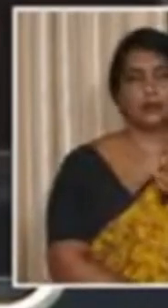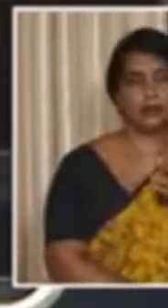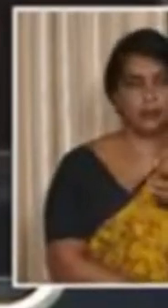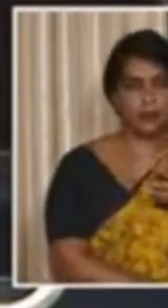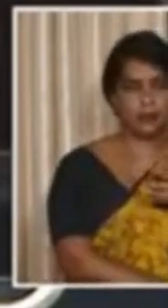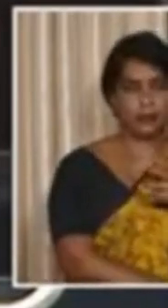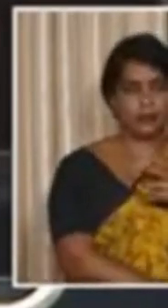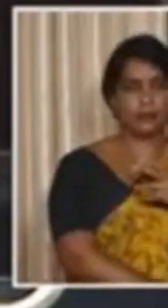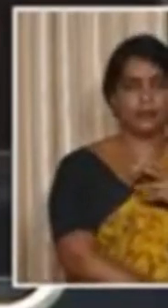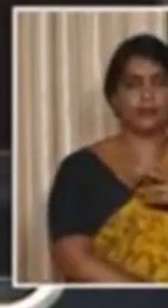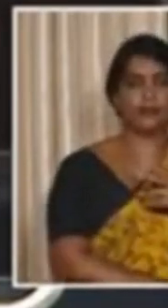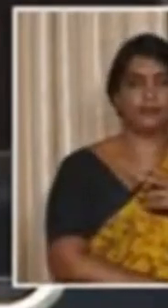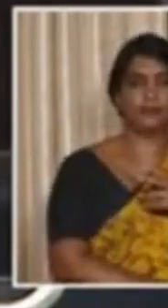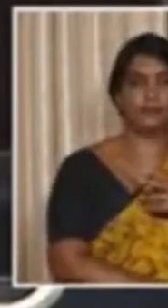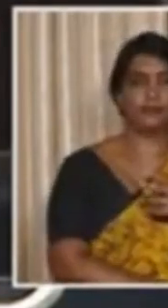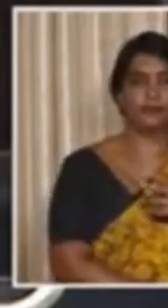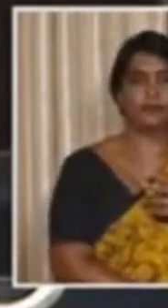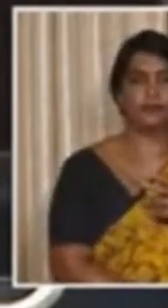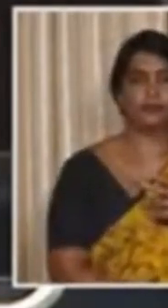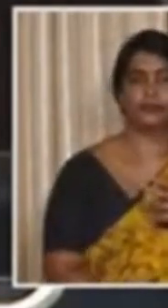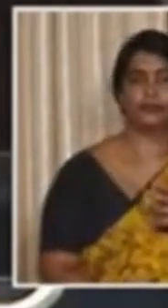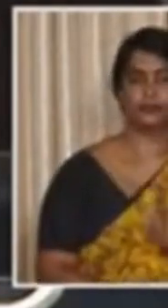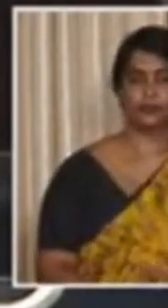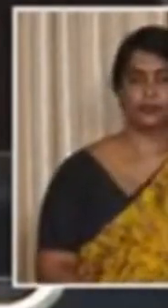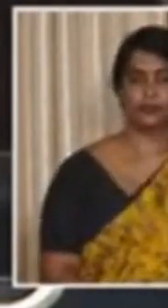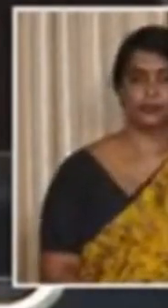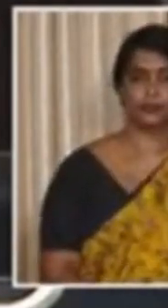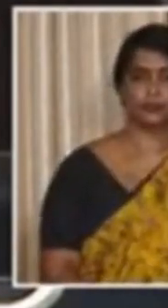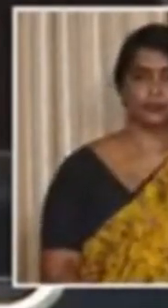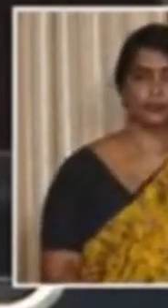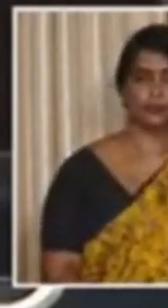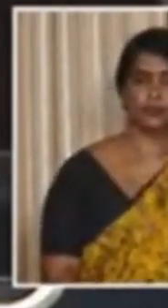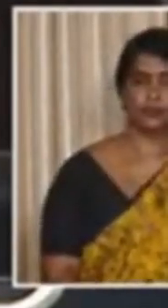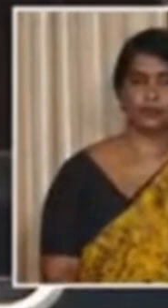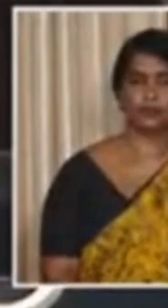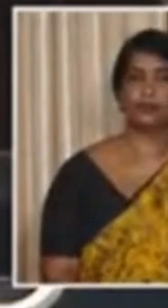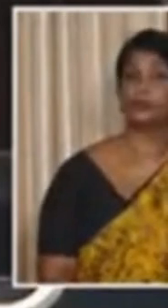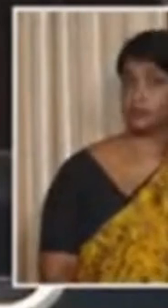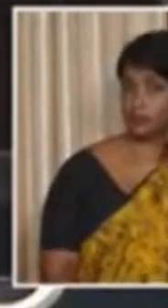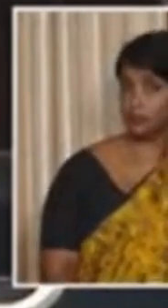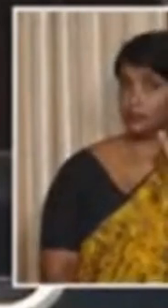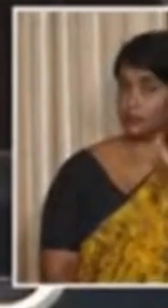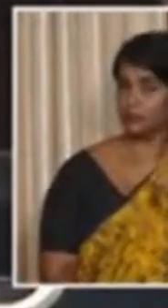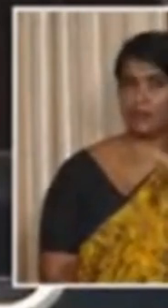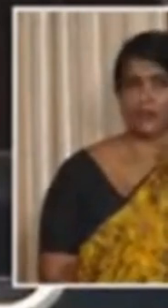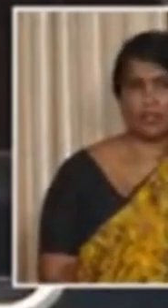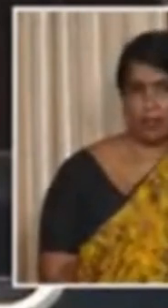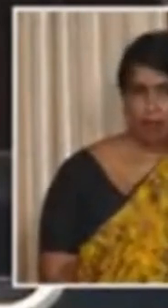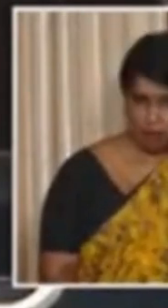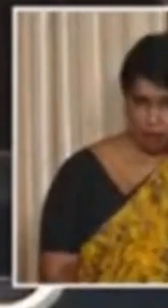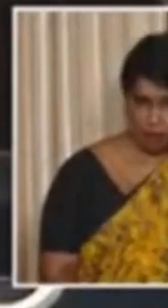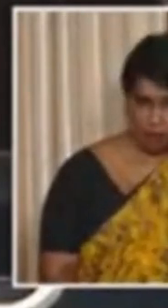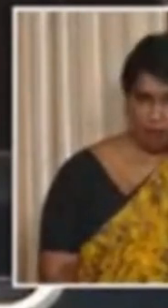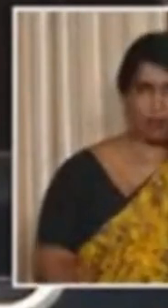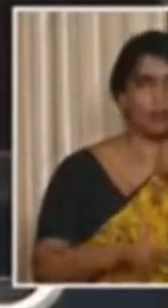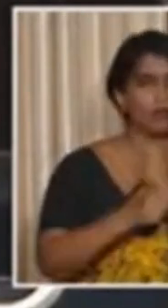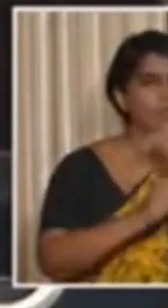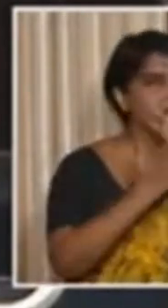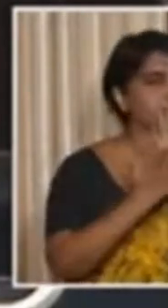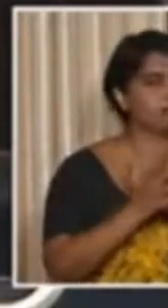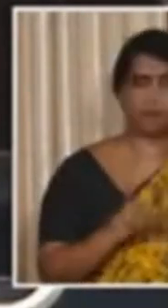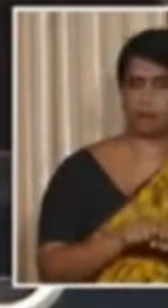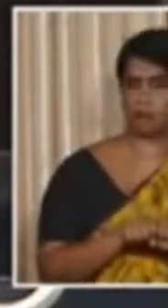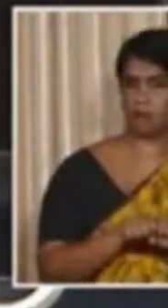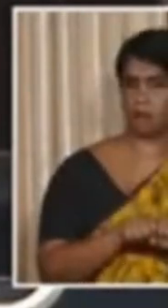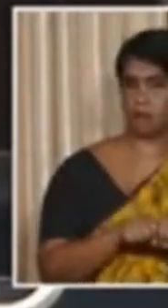சாசனத்தை மதித்தவர் என்றால் இவருடைய கருத்துக்கள் இன்றைக்கு இந்த அரசியல் சாசனத்தை எதிர்க்கின்ற ஒரு செயலாகத்தான் இருக்குது.